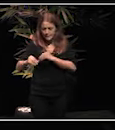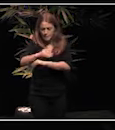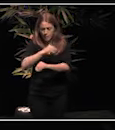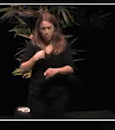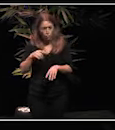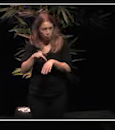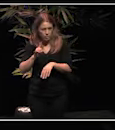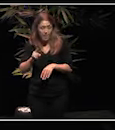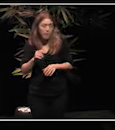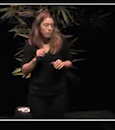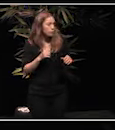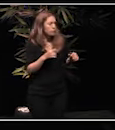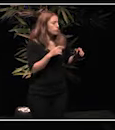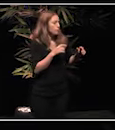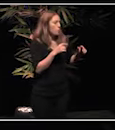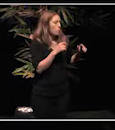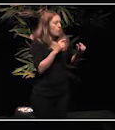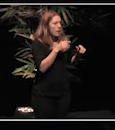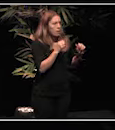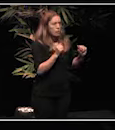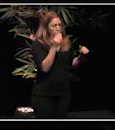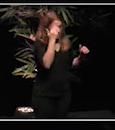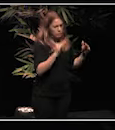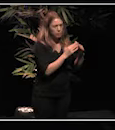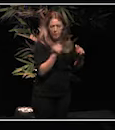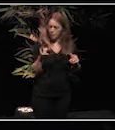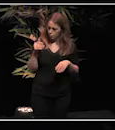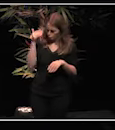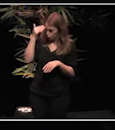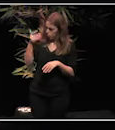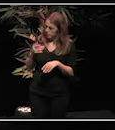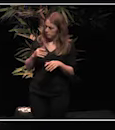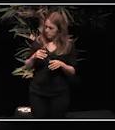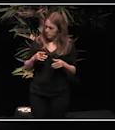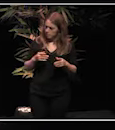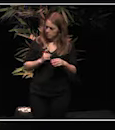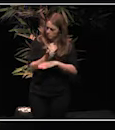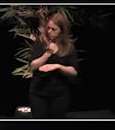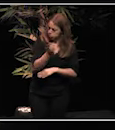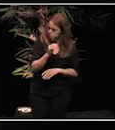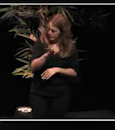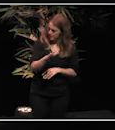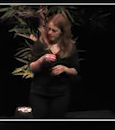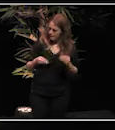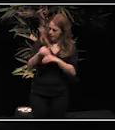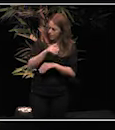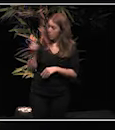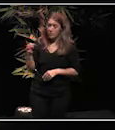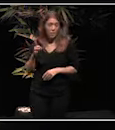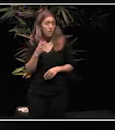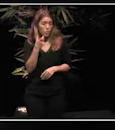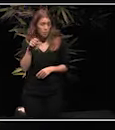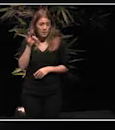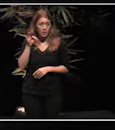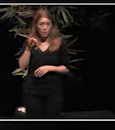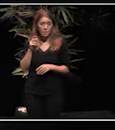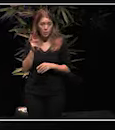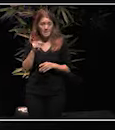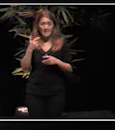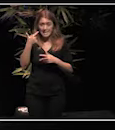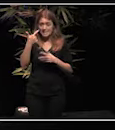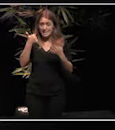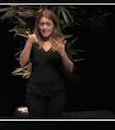cette expérience aussi des ultramarathons type marathon des sables. Oui, alors le marathon des sables, c'est 250 km en 6 étapes, donc